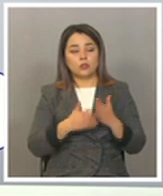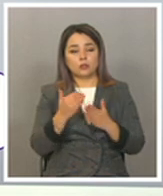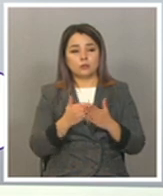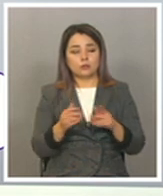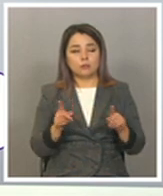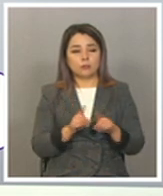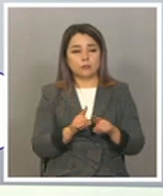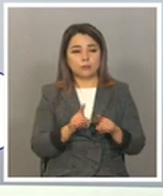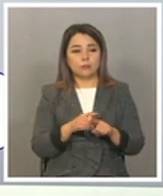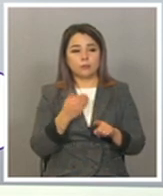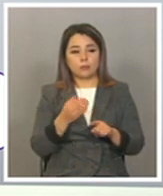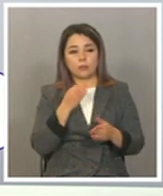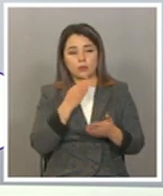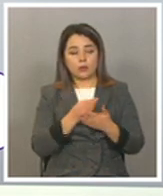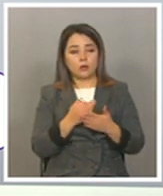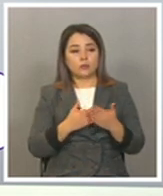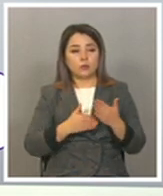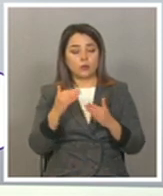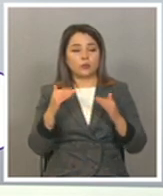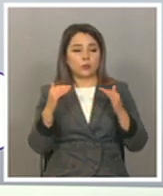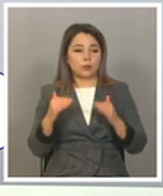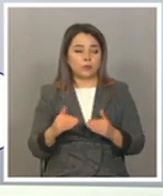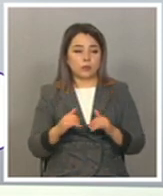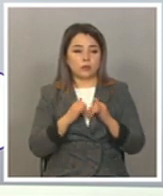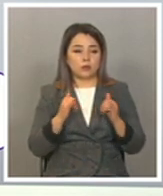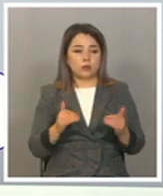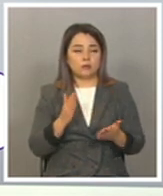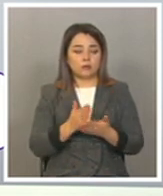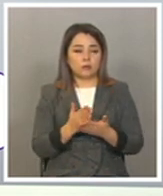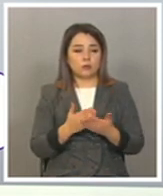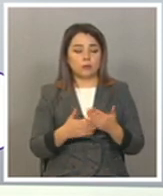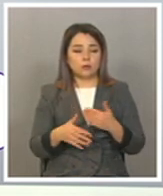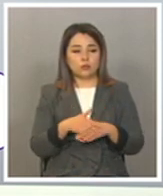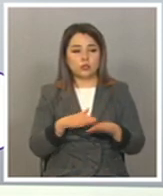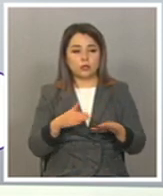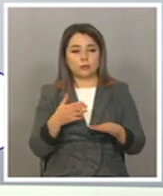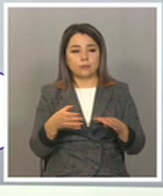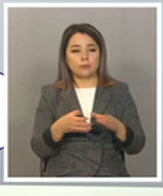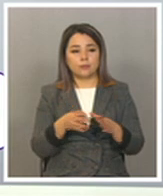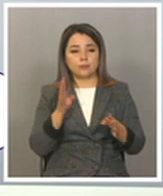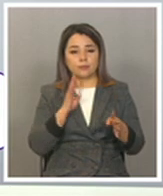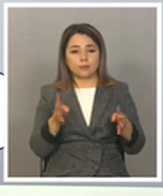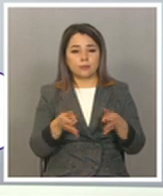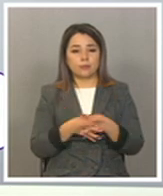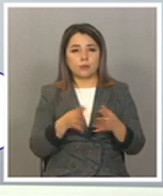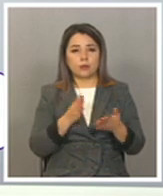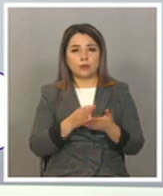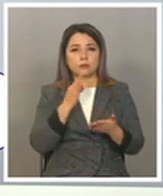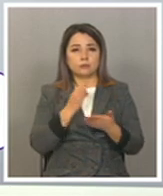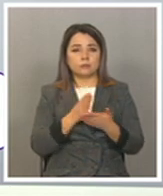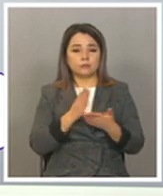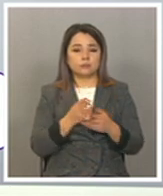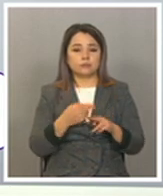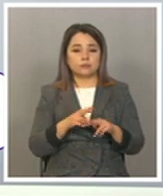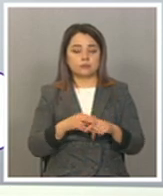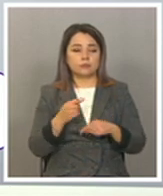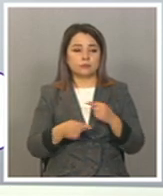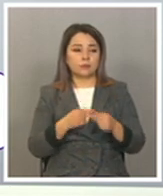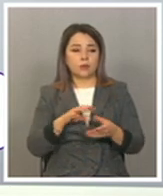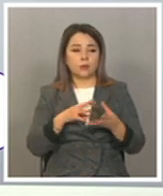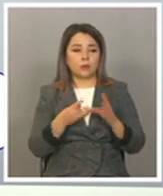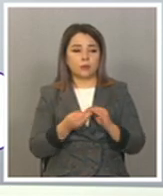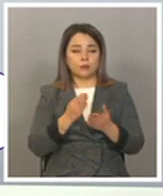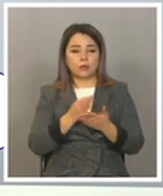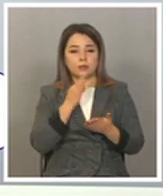қарай артады. Яғни, цезий ең белсенді сумен әрекеттесетін металл. Яғни келесідей қорытынды жасауға